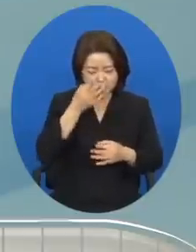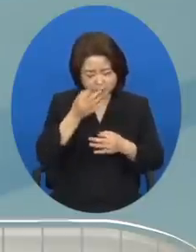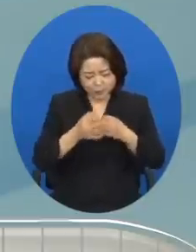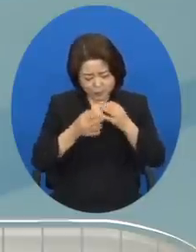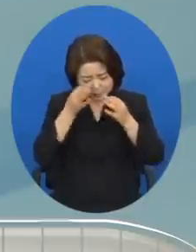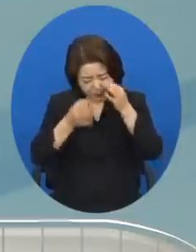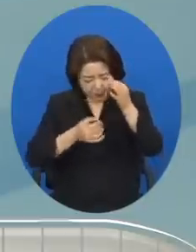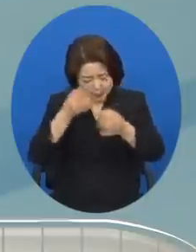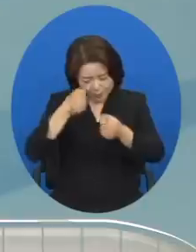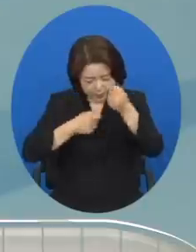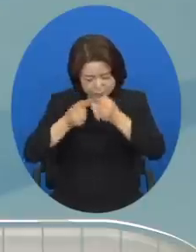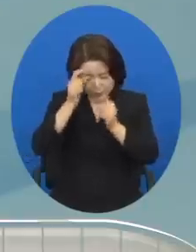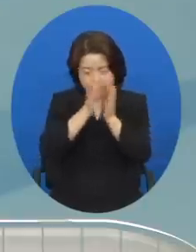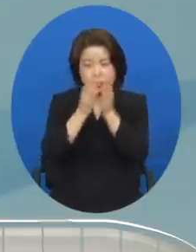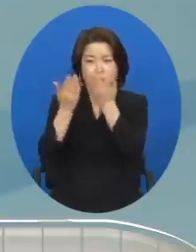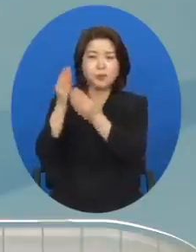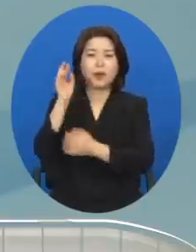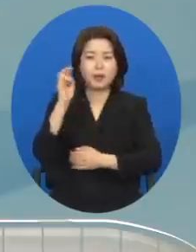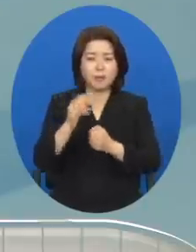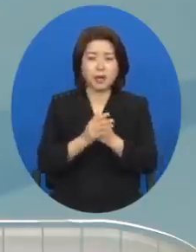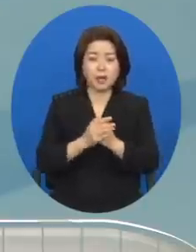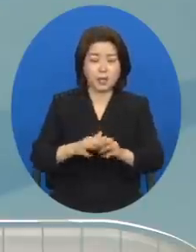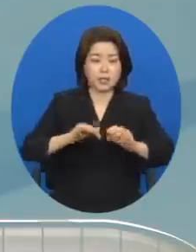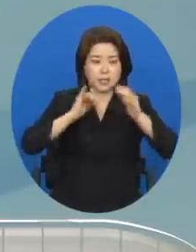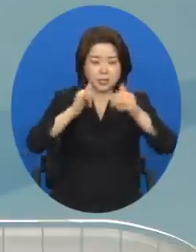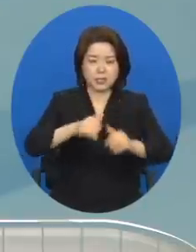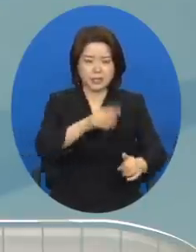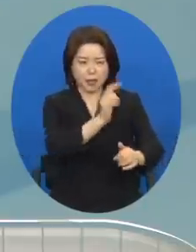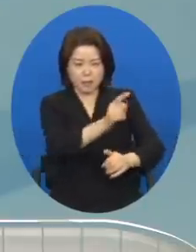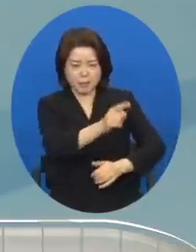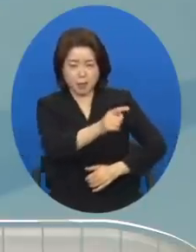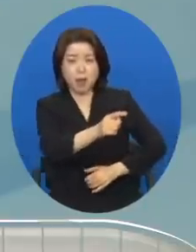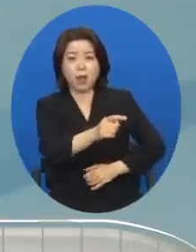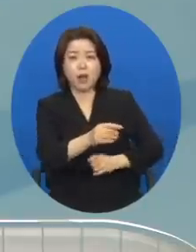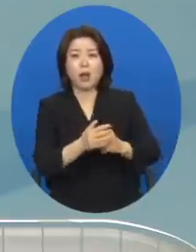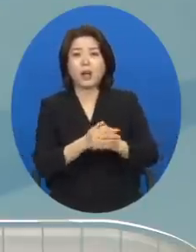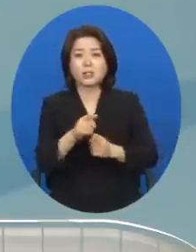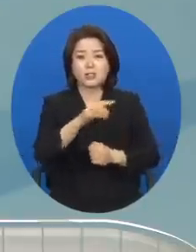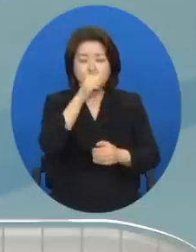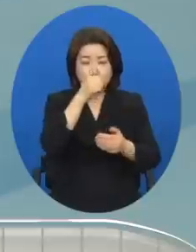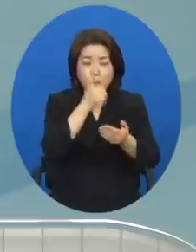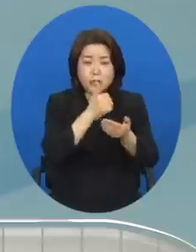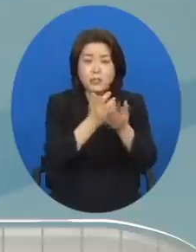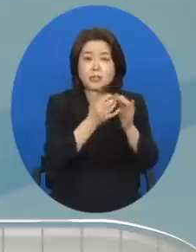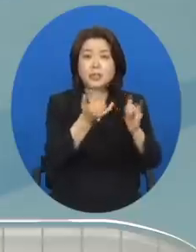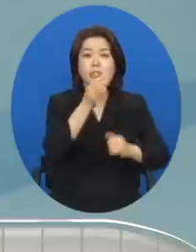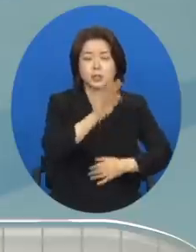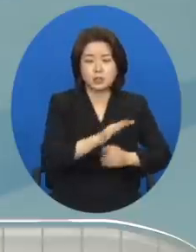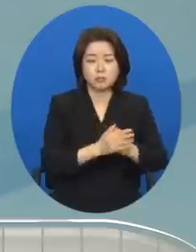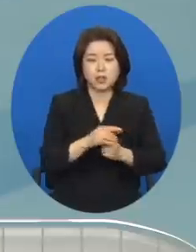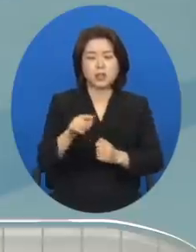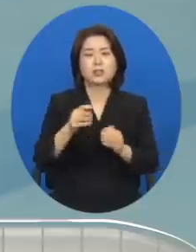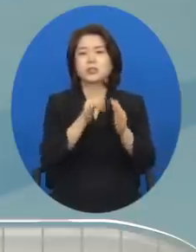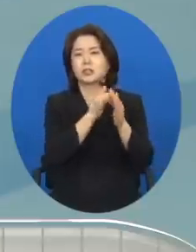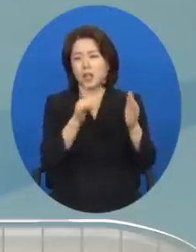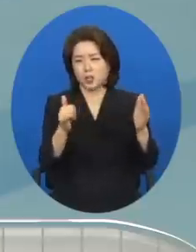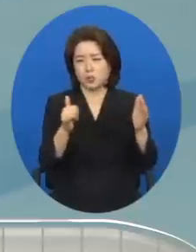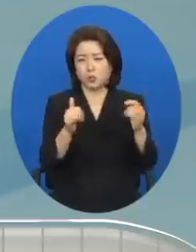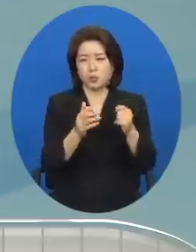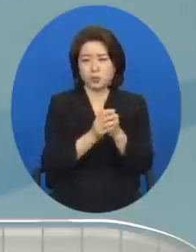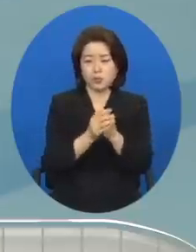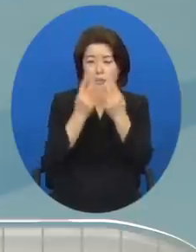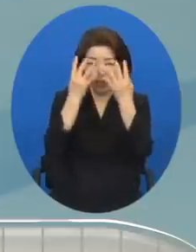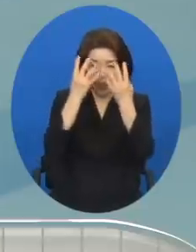울면서 기도하죠. 세상 사람 다 손가락질하는 그런 죄인이라도 그 가족은 구치소